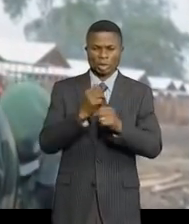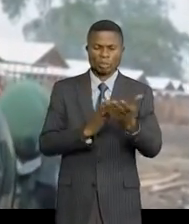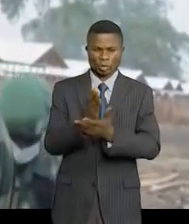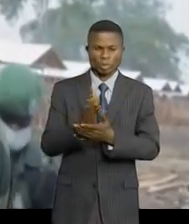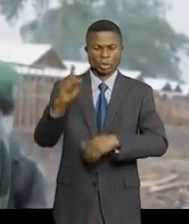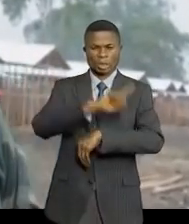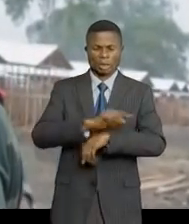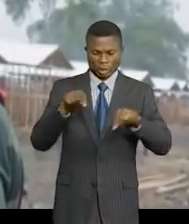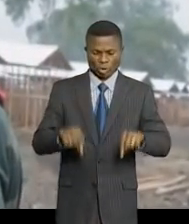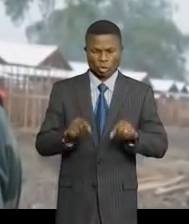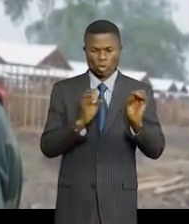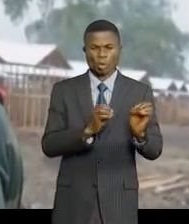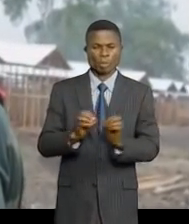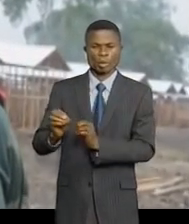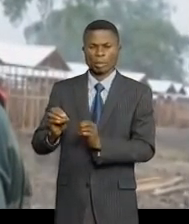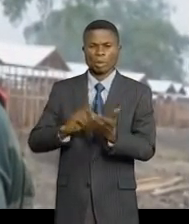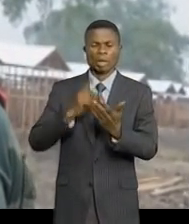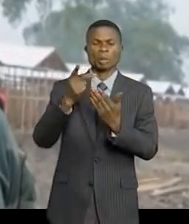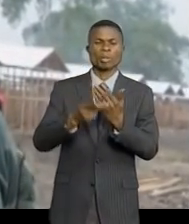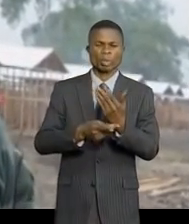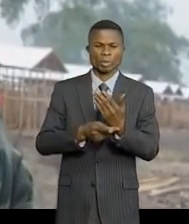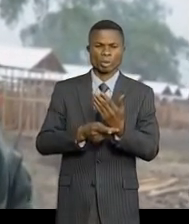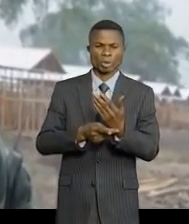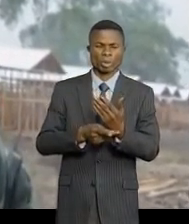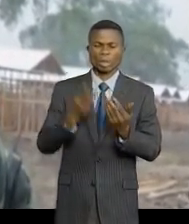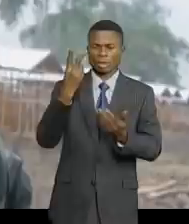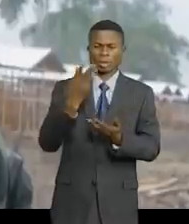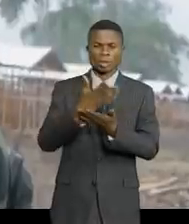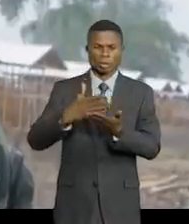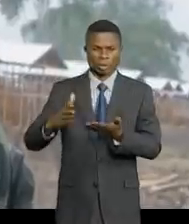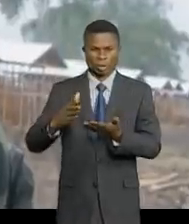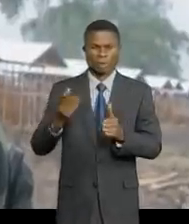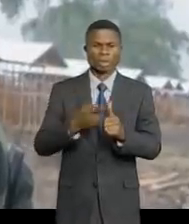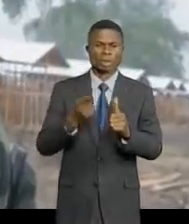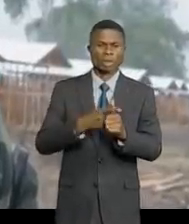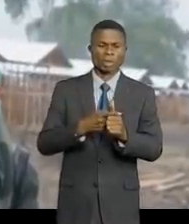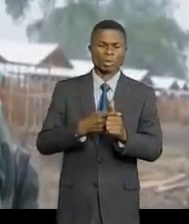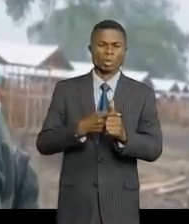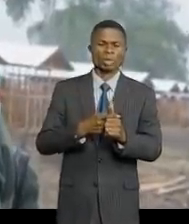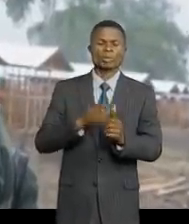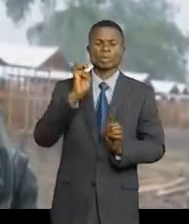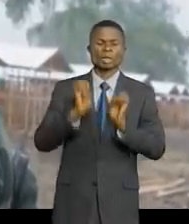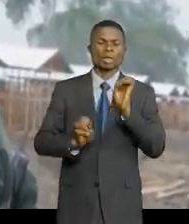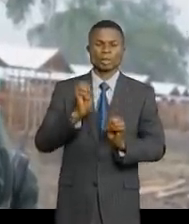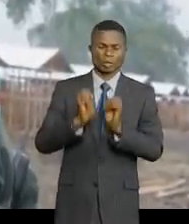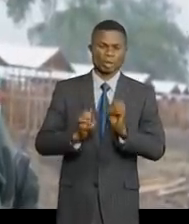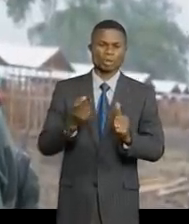été inscrite dans mon programme qu'il fallait faire le terrain d'abord commencer par